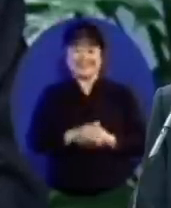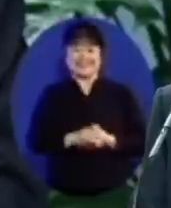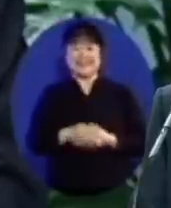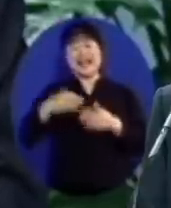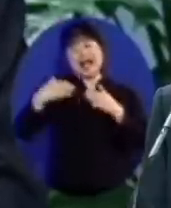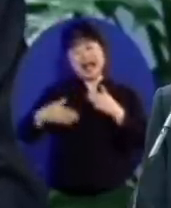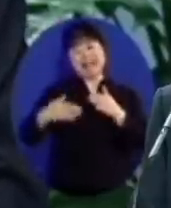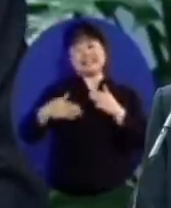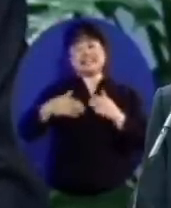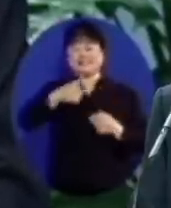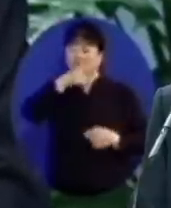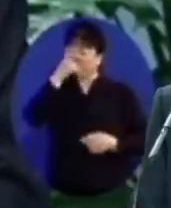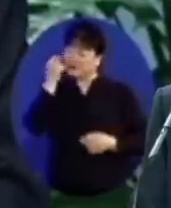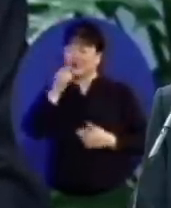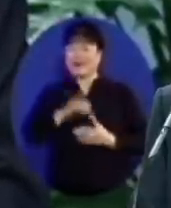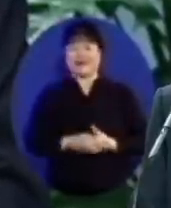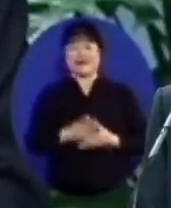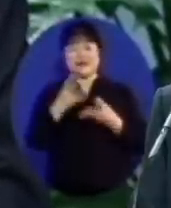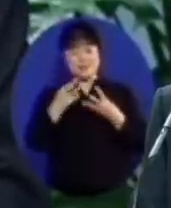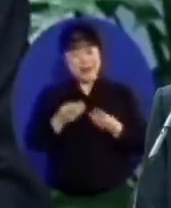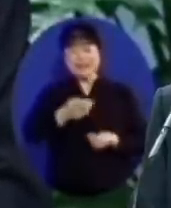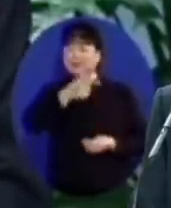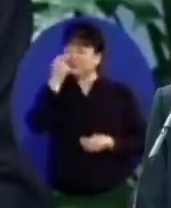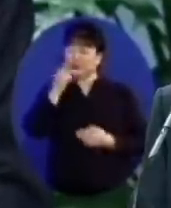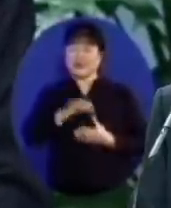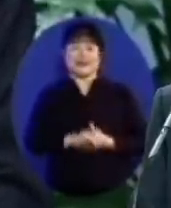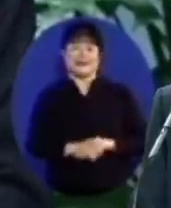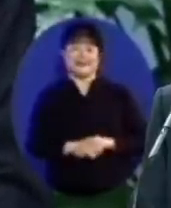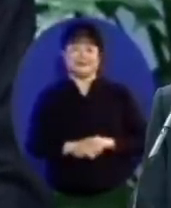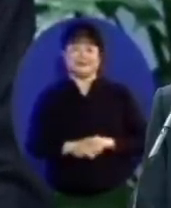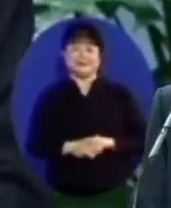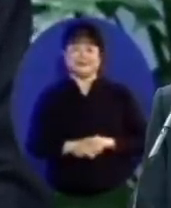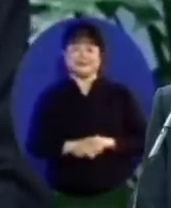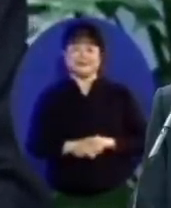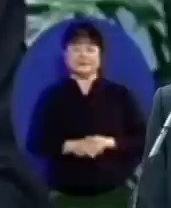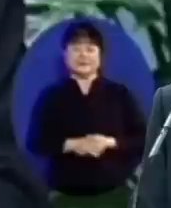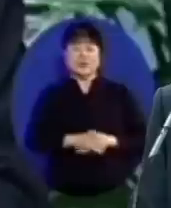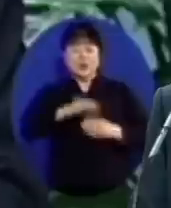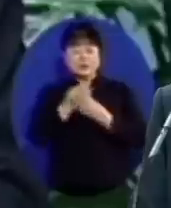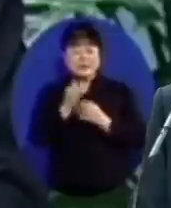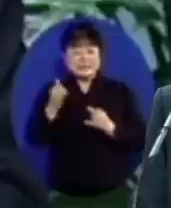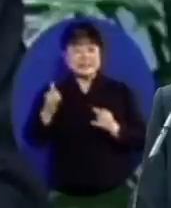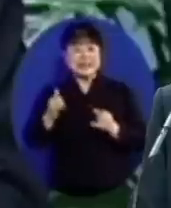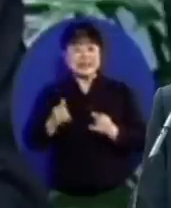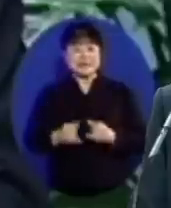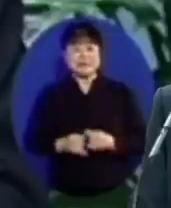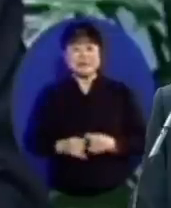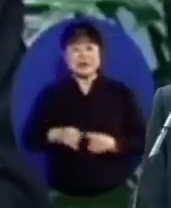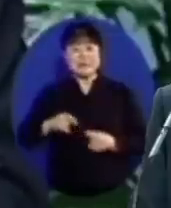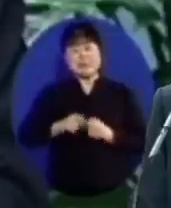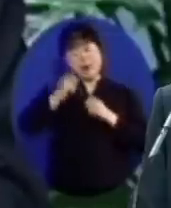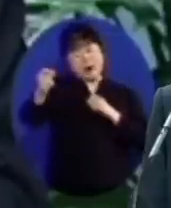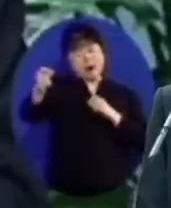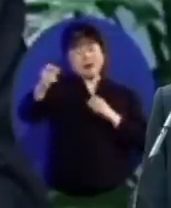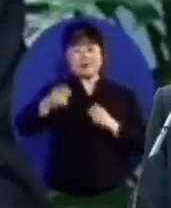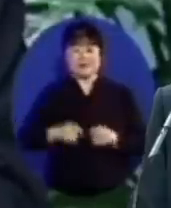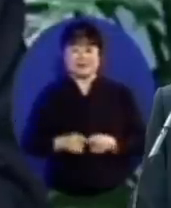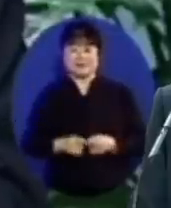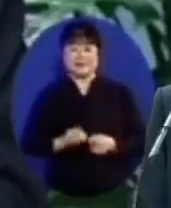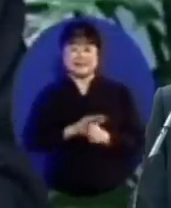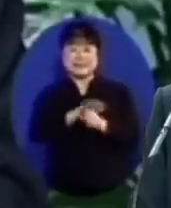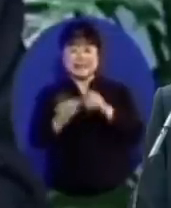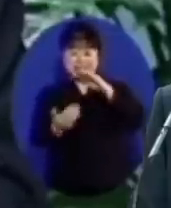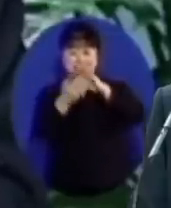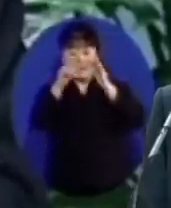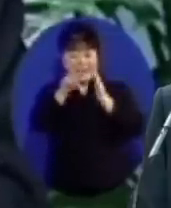아직 온전한 사람이 되기에는 많은 깝질이 벗겨져야만 하는 것입니다. 온전한 사랑은 아주 새까맣게 멉니다. 그 온전한 사랑에 이를